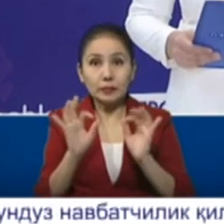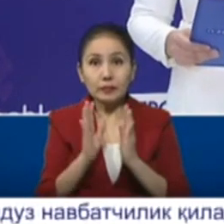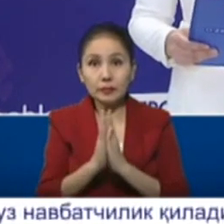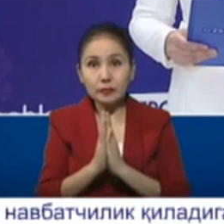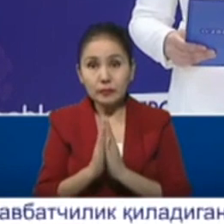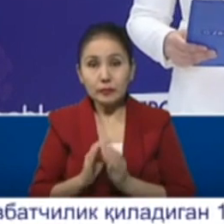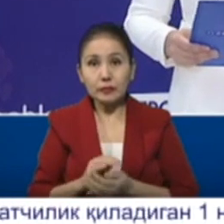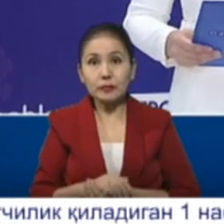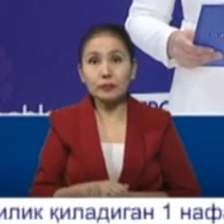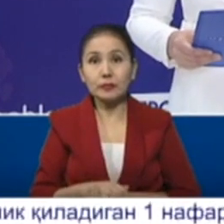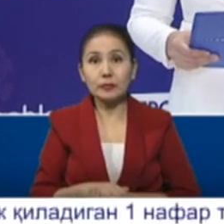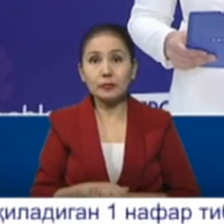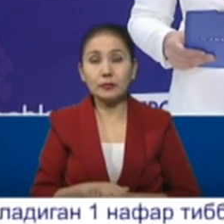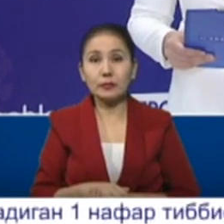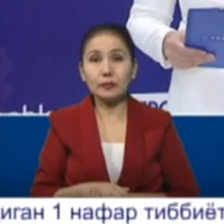bersangiz.